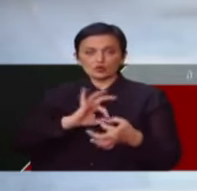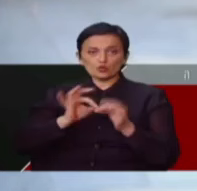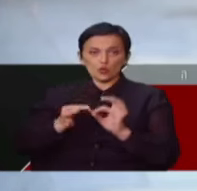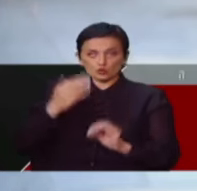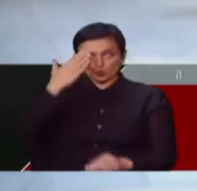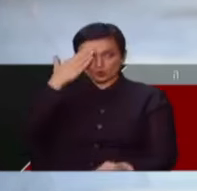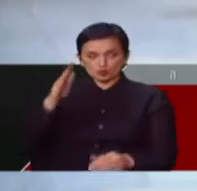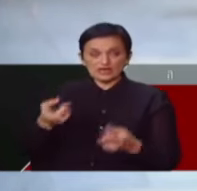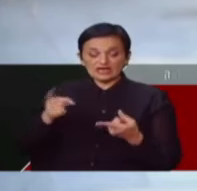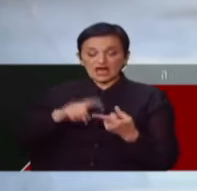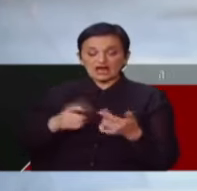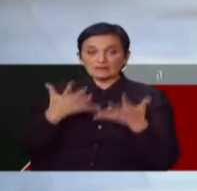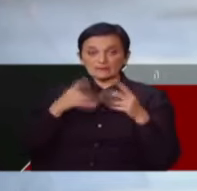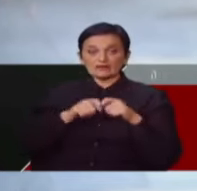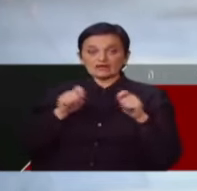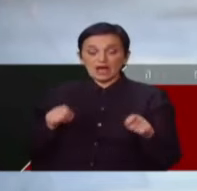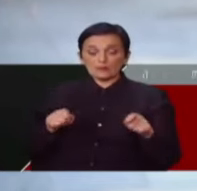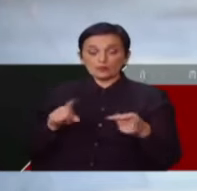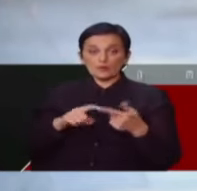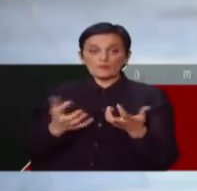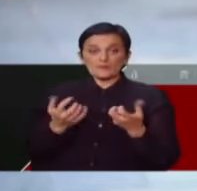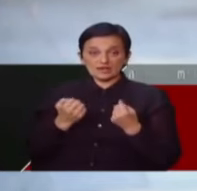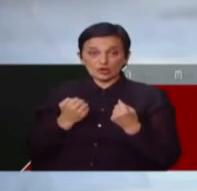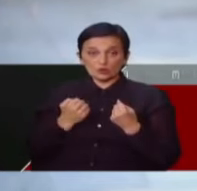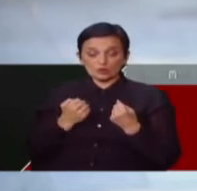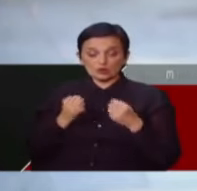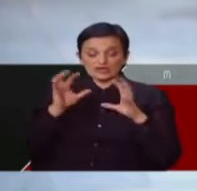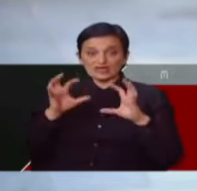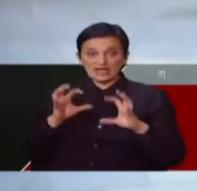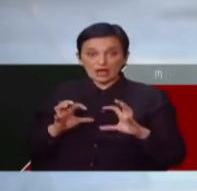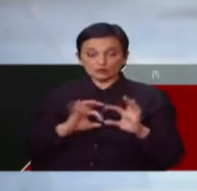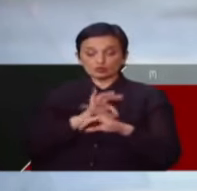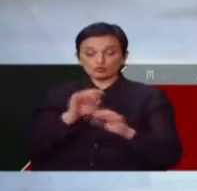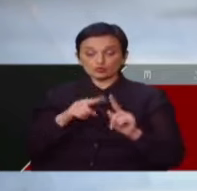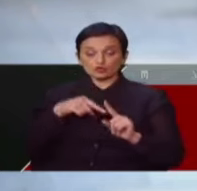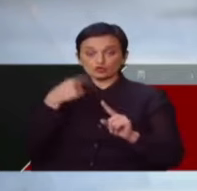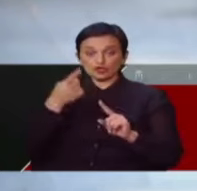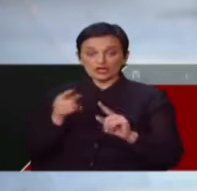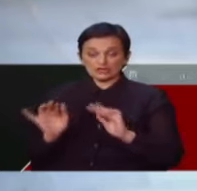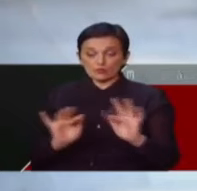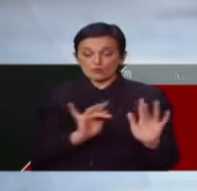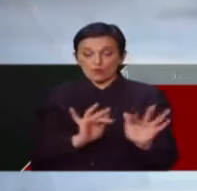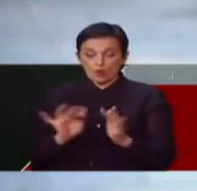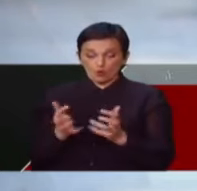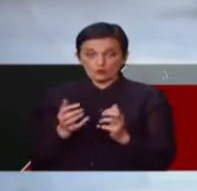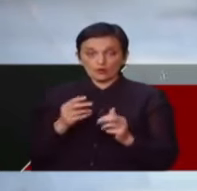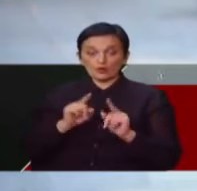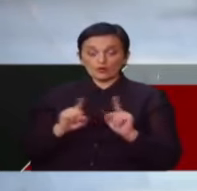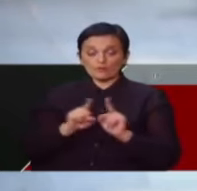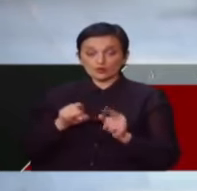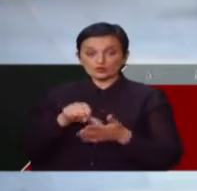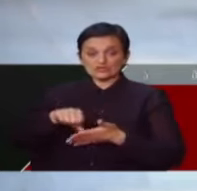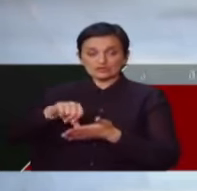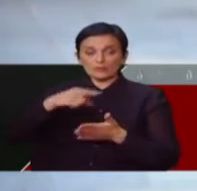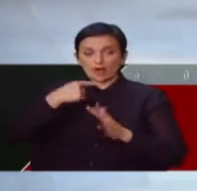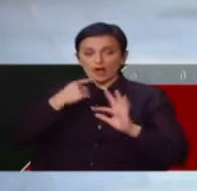պրոքոնգրետուլատ ուծխովրի գավլենեպիս գամջիրուալովիշ է սաղեպ միղեպուլի կանոն պրոեկտի շեմ դեկ գանույթարեպուլ մովլենեպս ատամ նոպոզիցիս